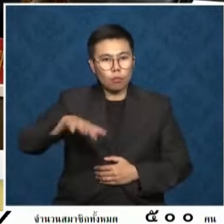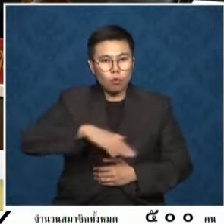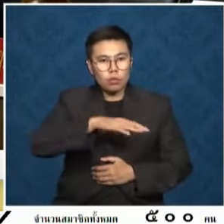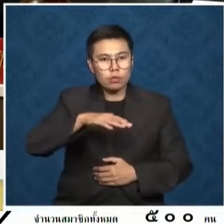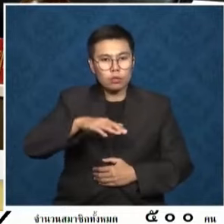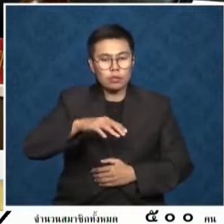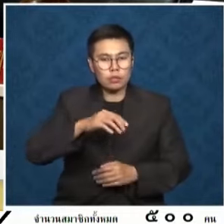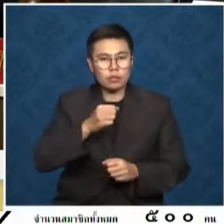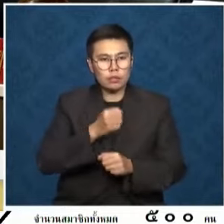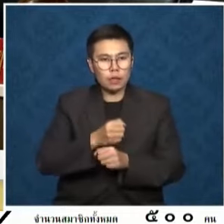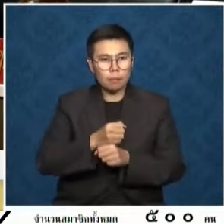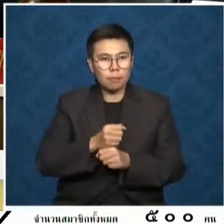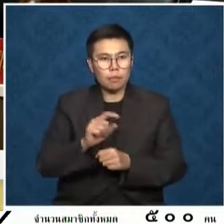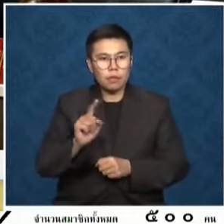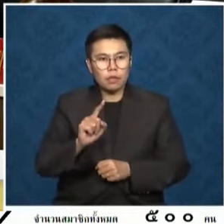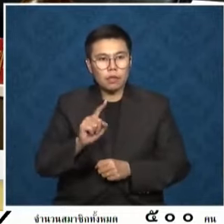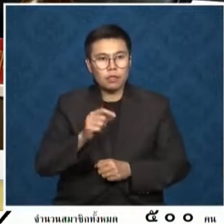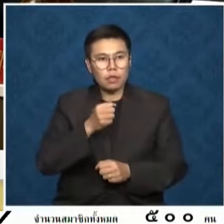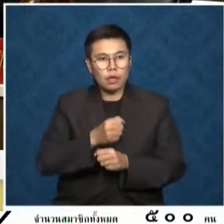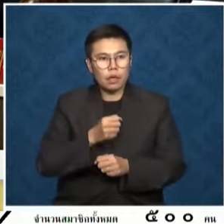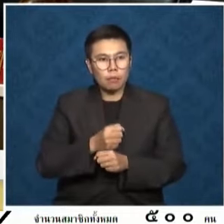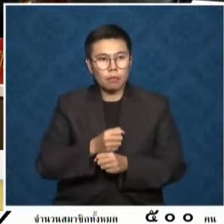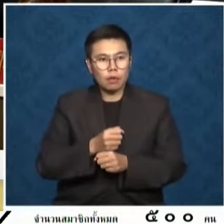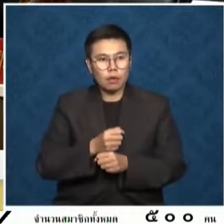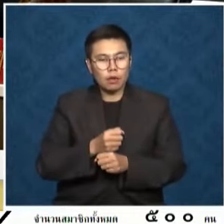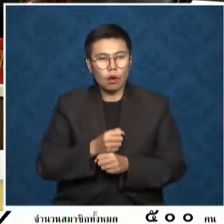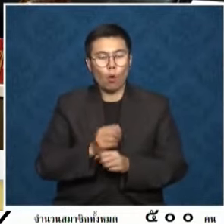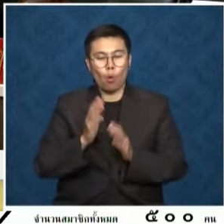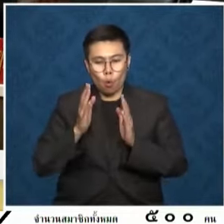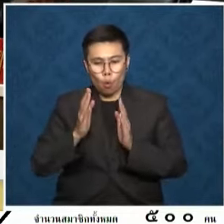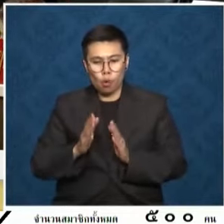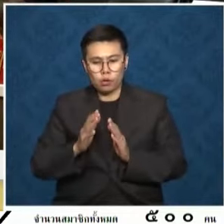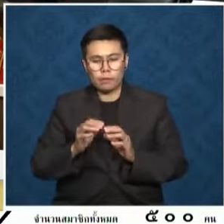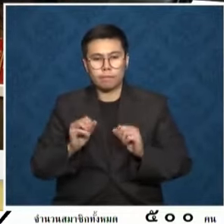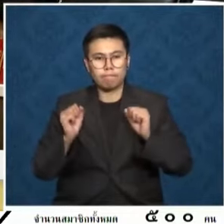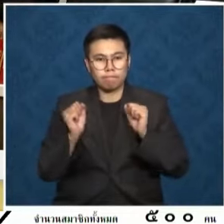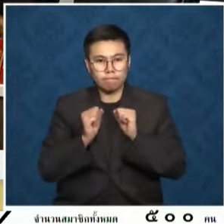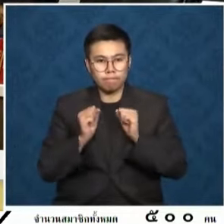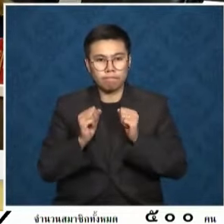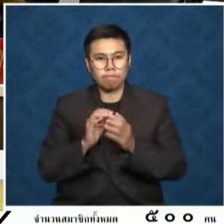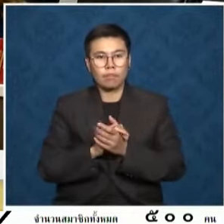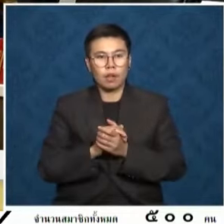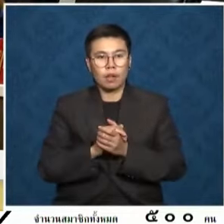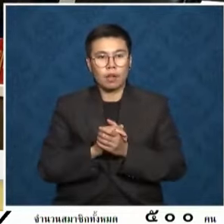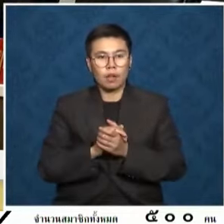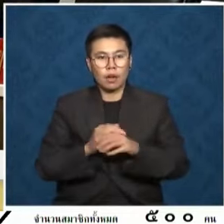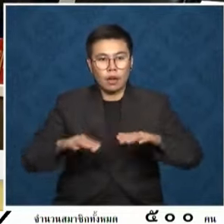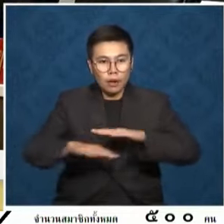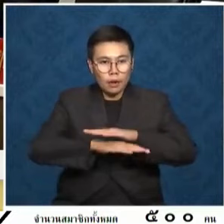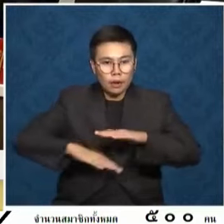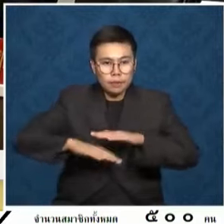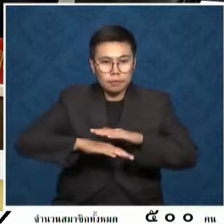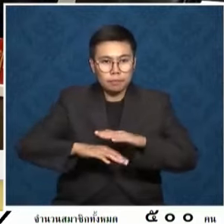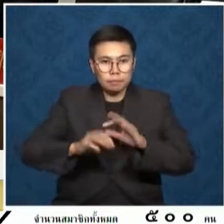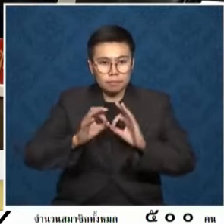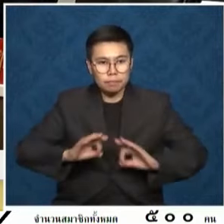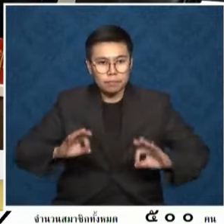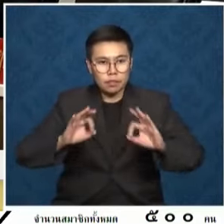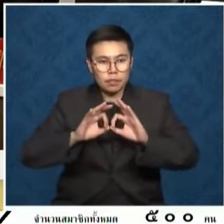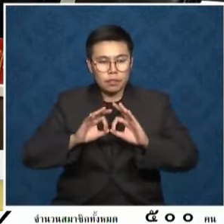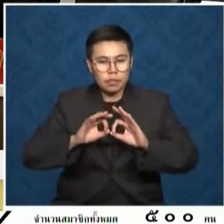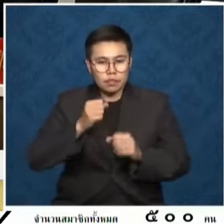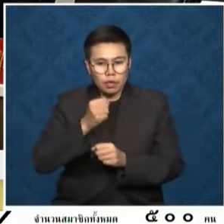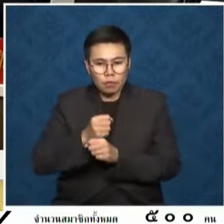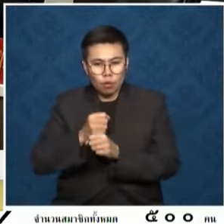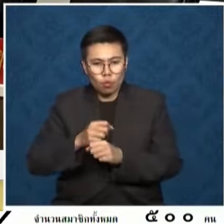างคือการสร้างบรรยากาศแห่งความหวาดกลัวซึ่งหลักฐานสำคัญว่าการสร้างบรรยากาศ